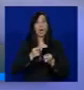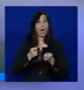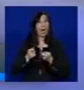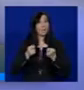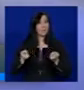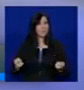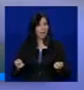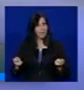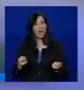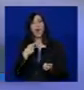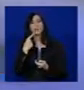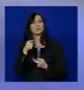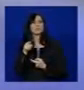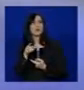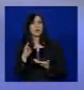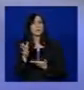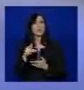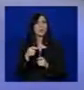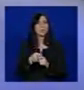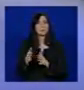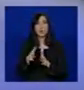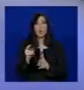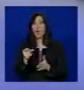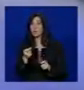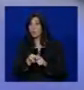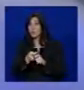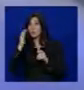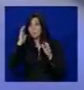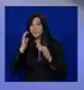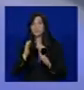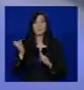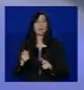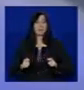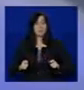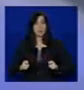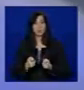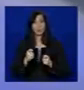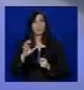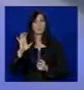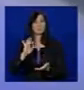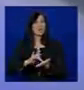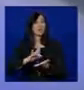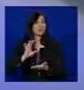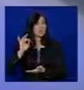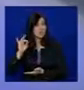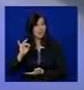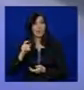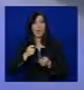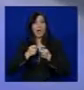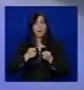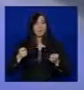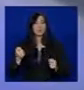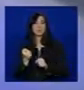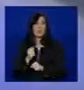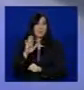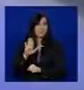говорихме за това. Какво ще направим за хората, как ще направим правителство. Бяхме принудени по средата на кампания да се занимаваме с